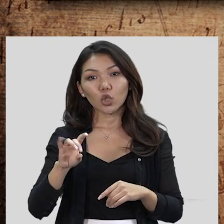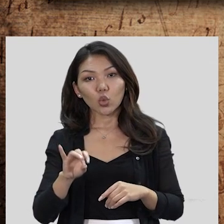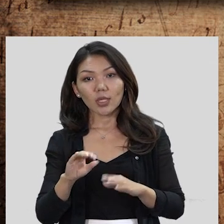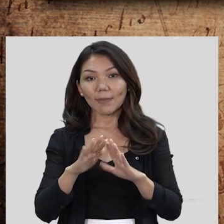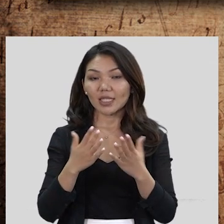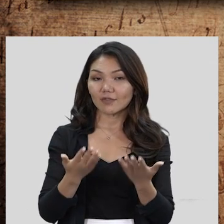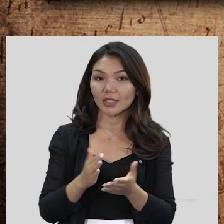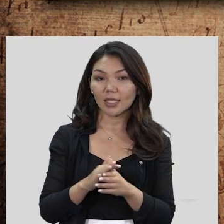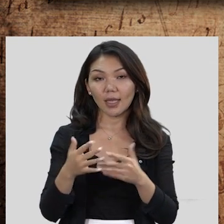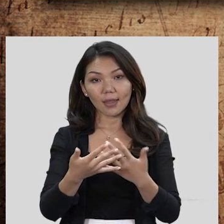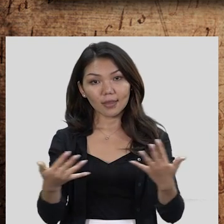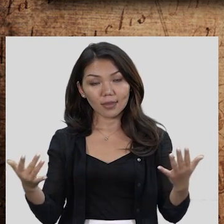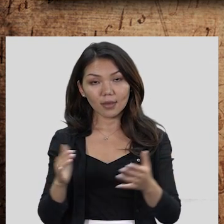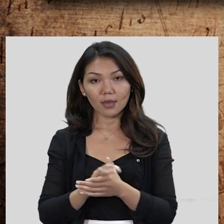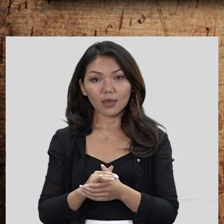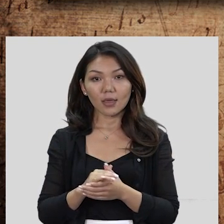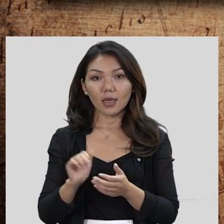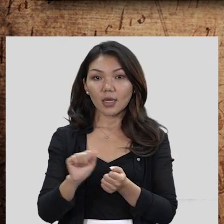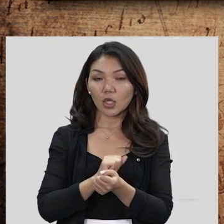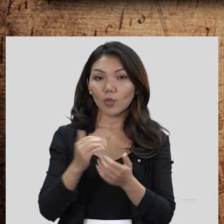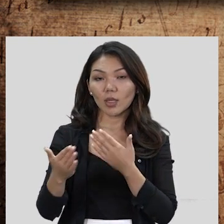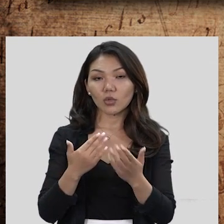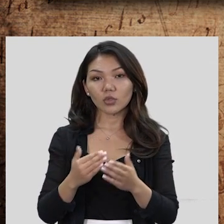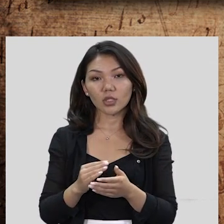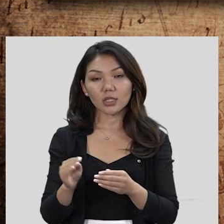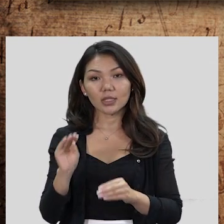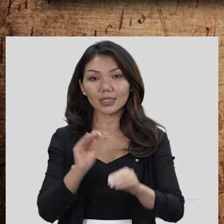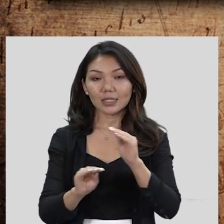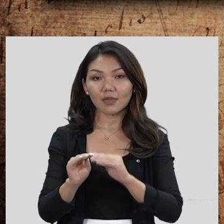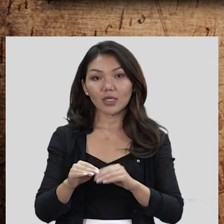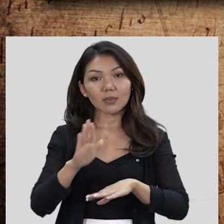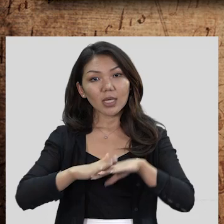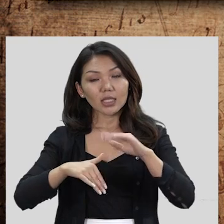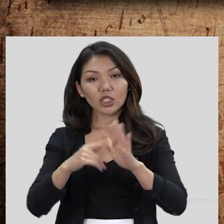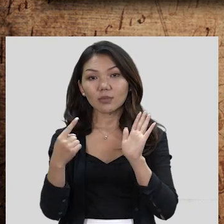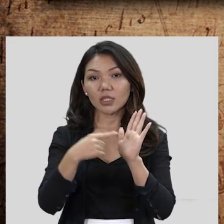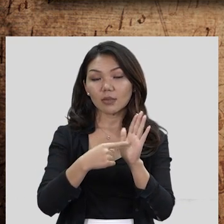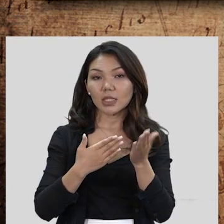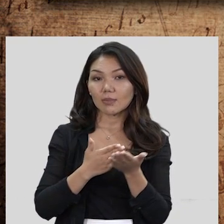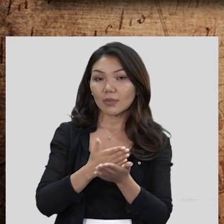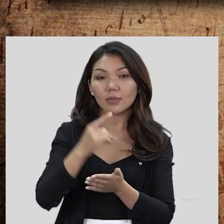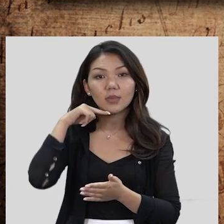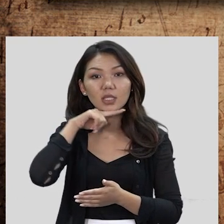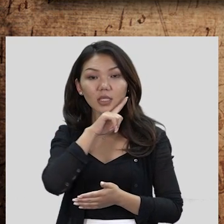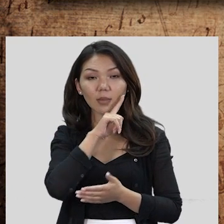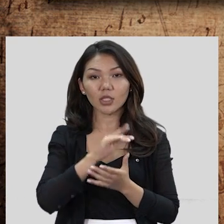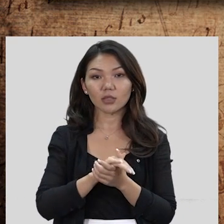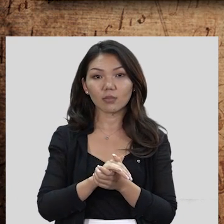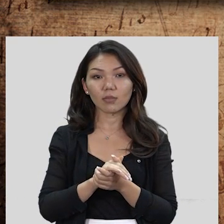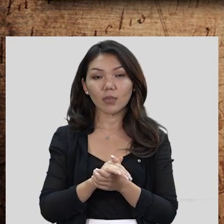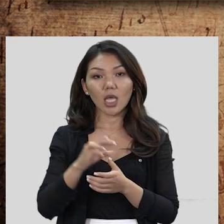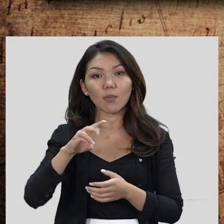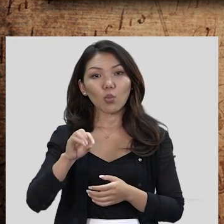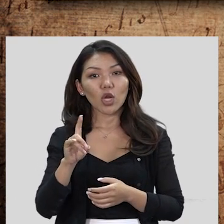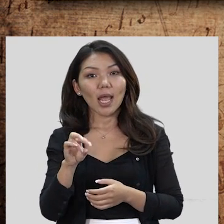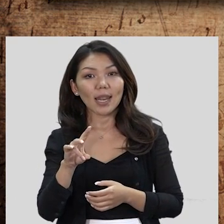документом относят все письменные источники составленные с практическими целями политическими и экономическими мемориальными